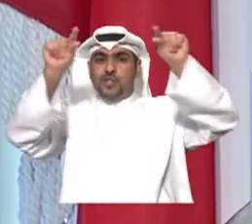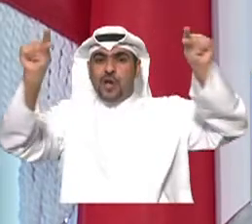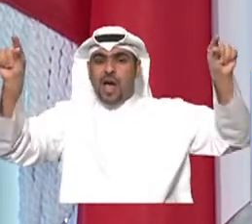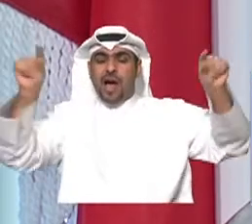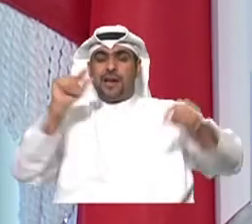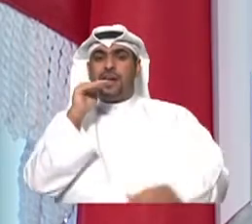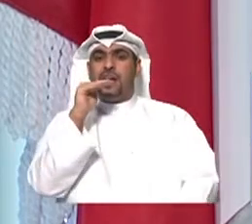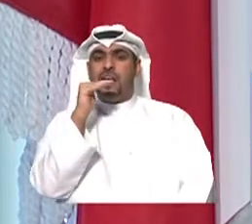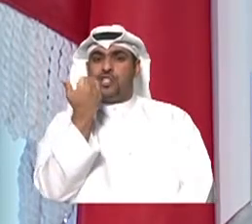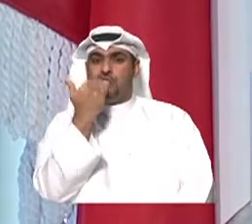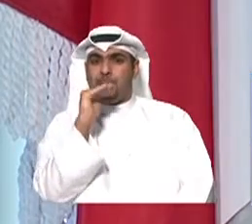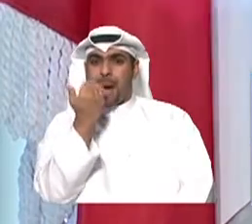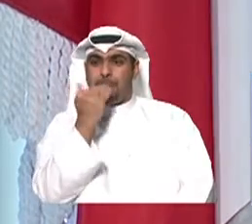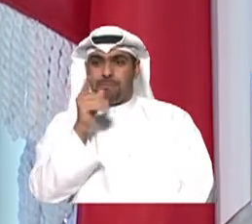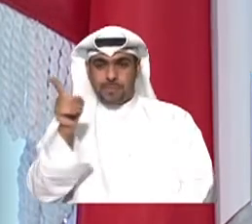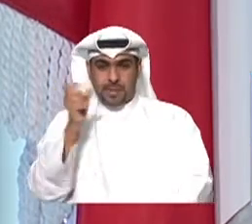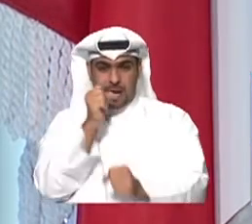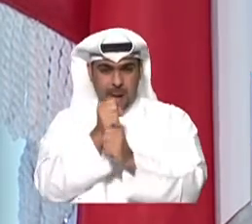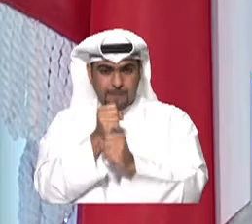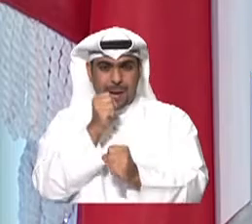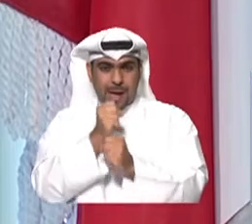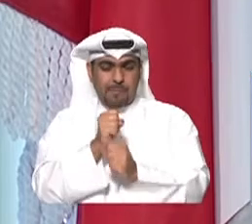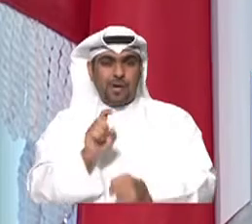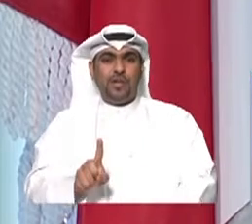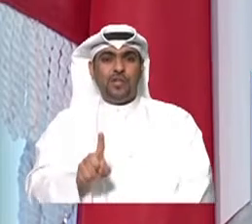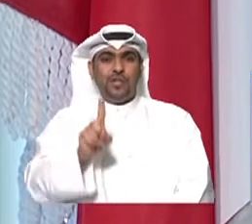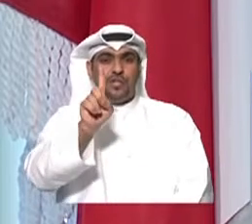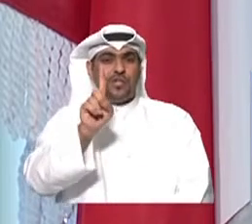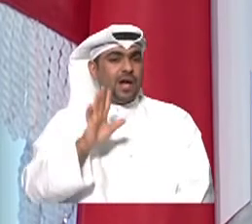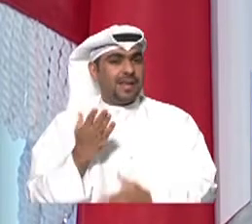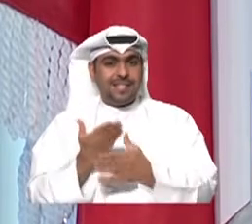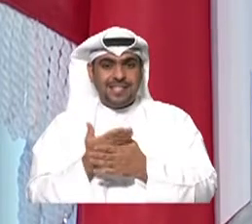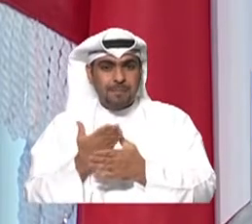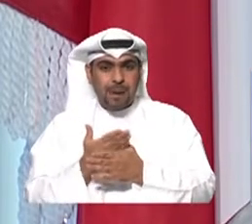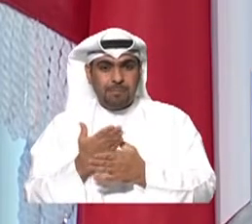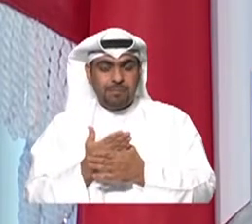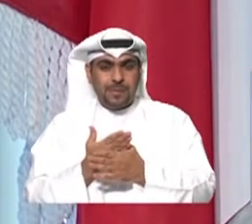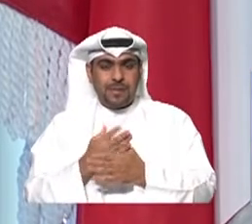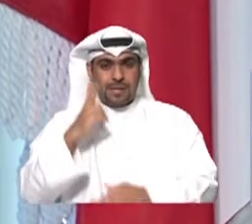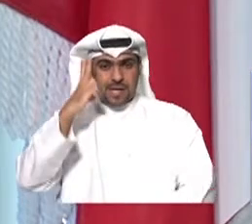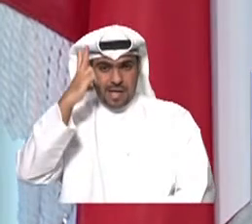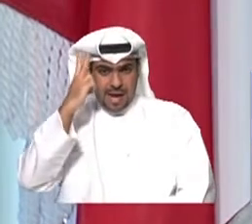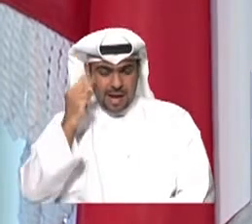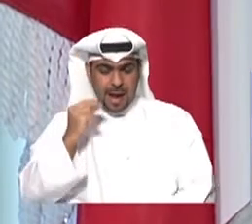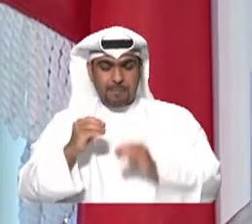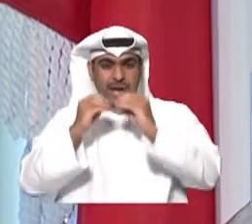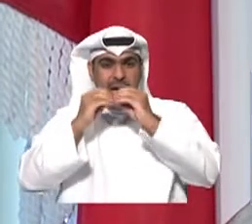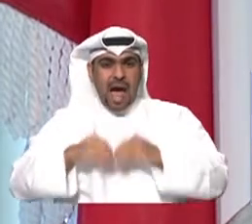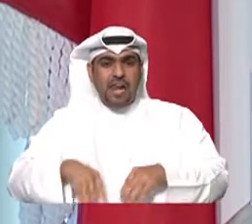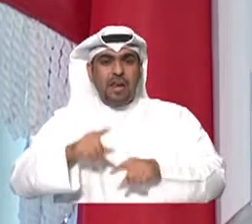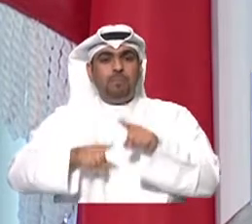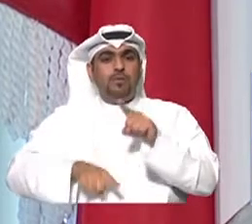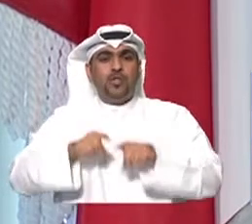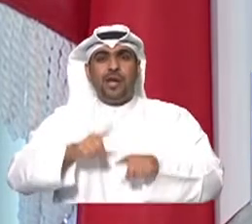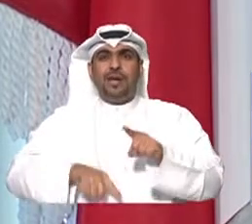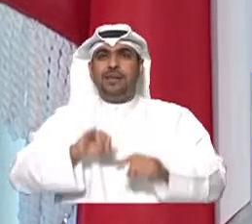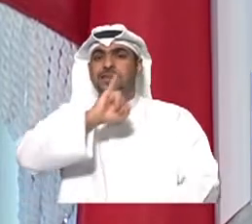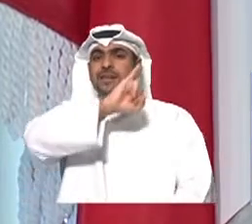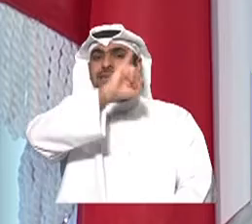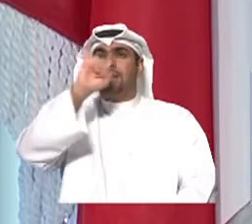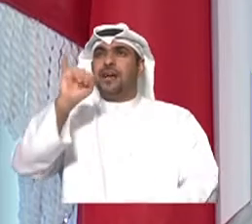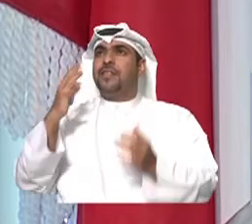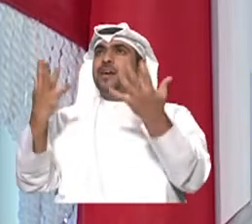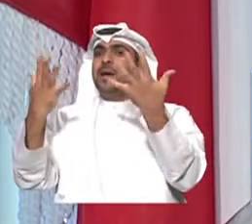أجل المناخ يشكل توصيفا دقيقا للأهمية التي توليها منظمتنا العريقة